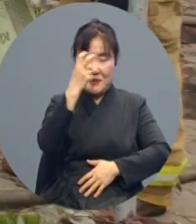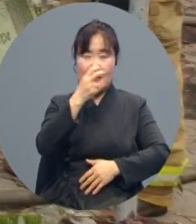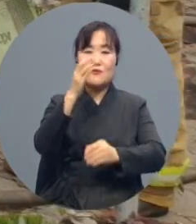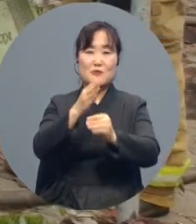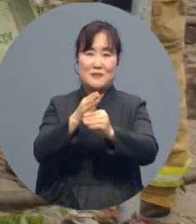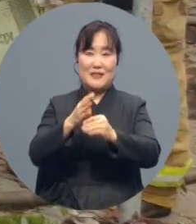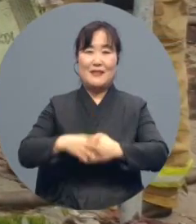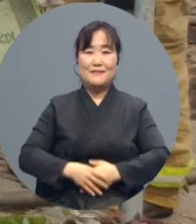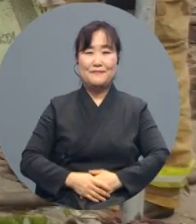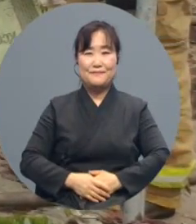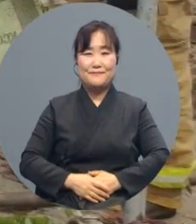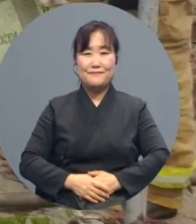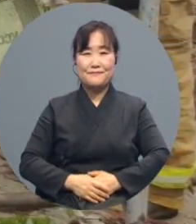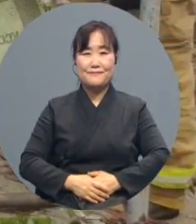조사하고 있습니다